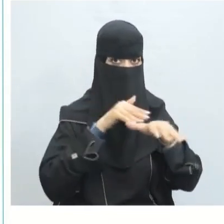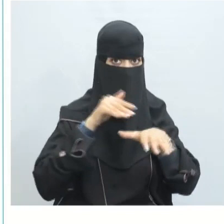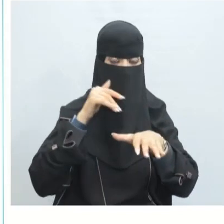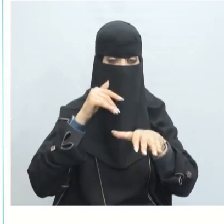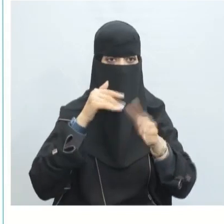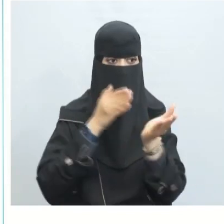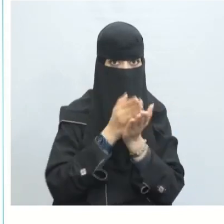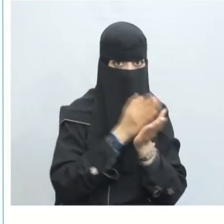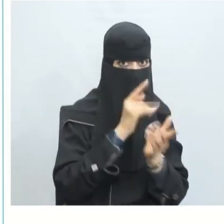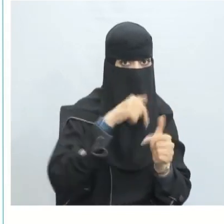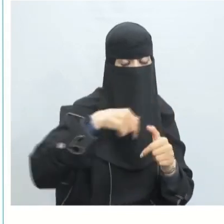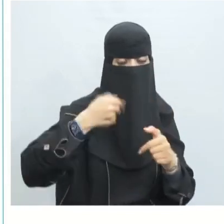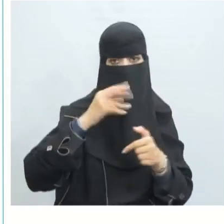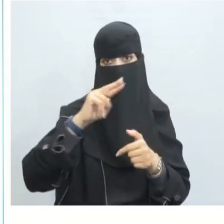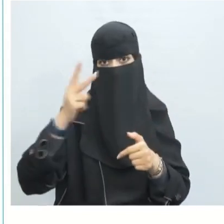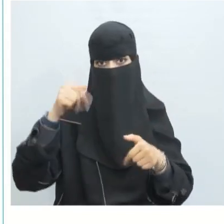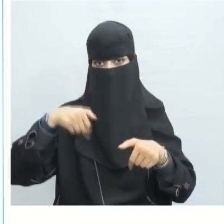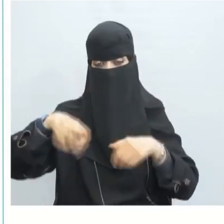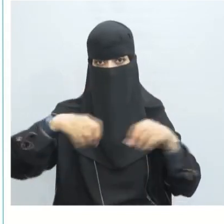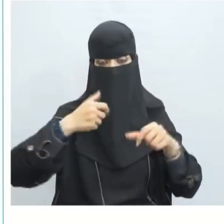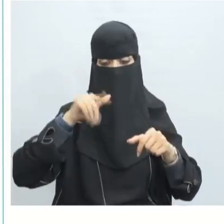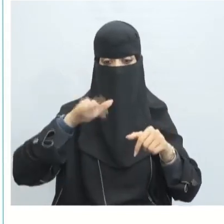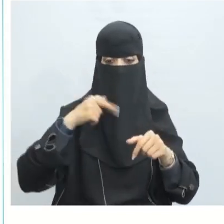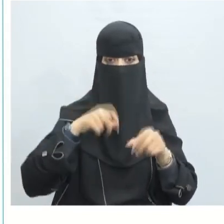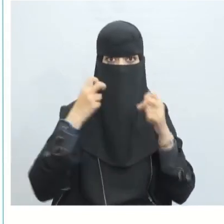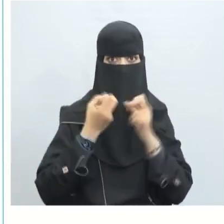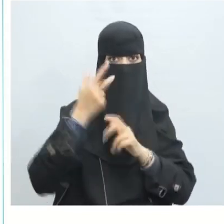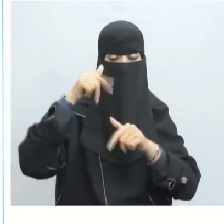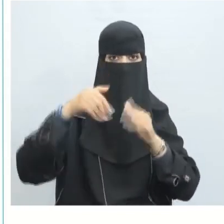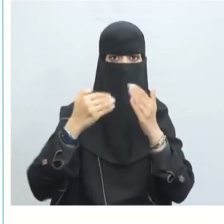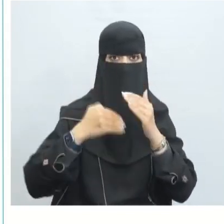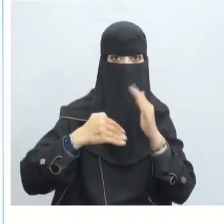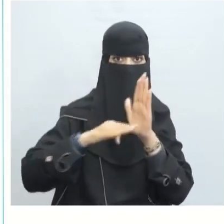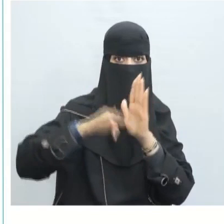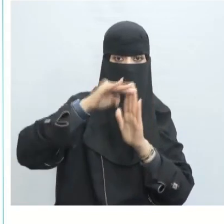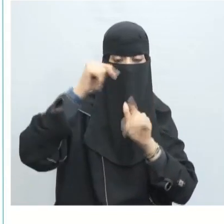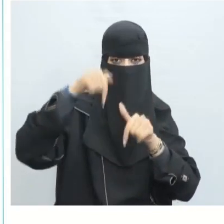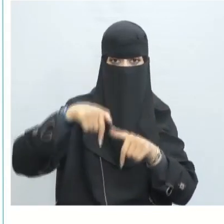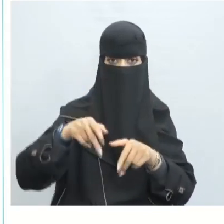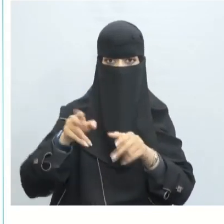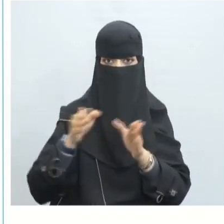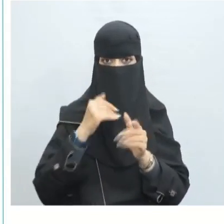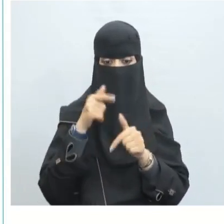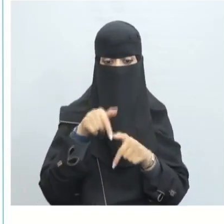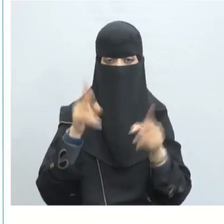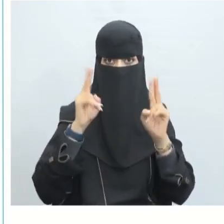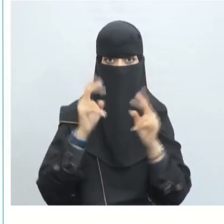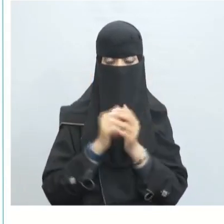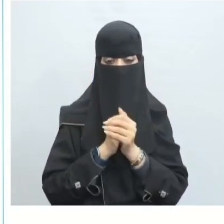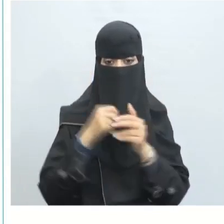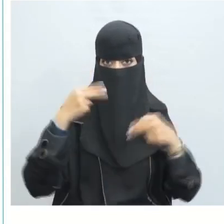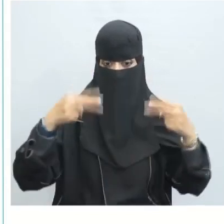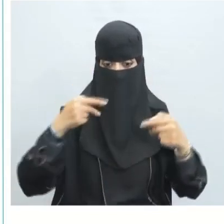وعدد من الطرق لتصنيف هذه الفعاليات او لتوقع مستويات الحضور في هذه الفعاليات